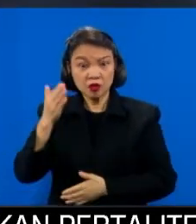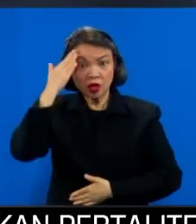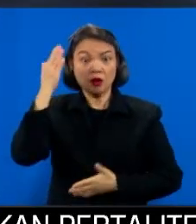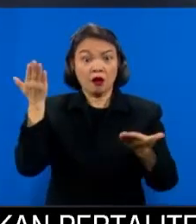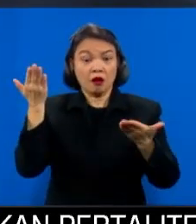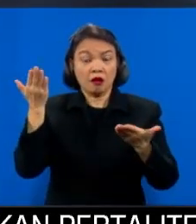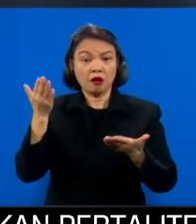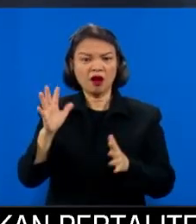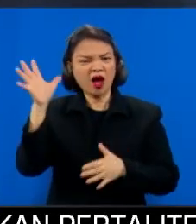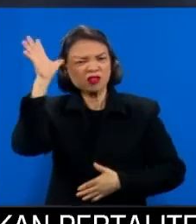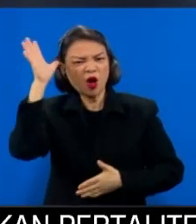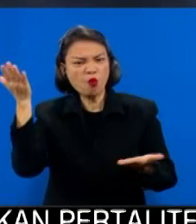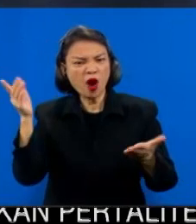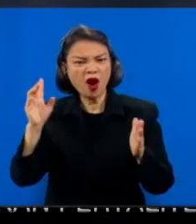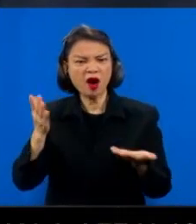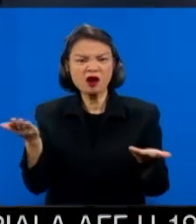udah terbakar sih.